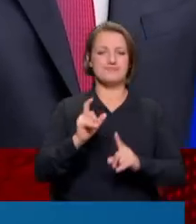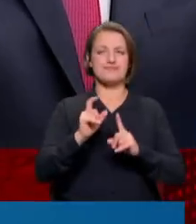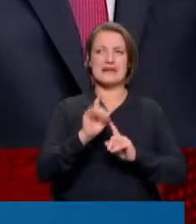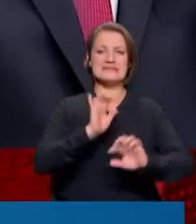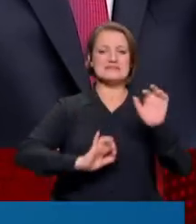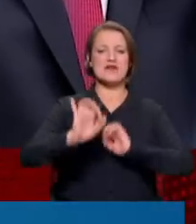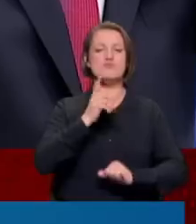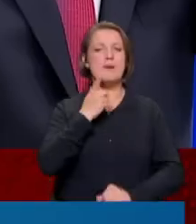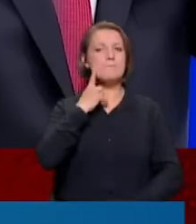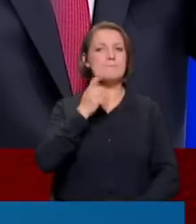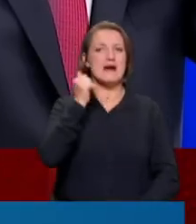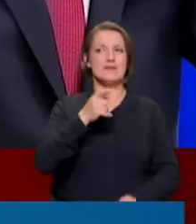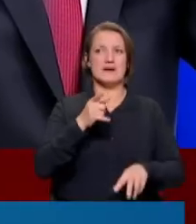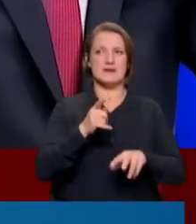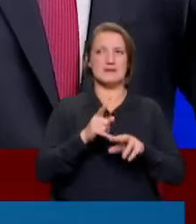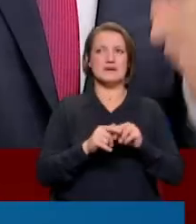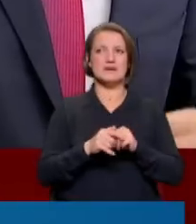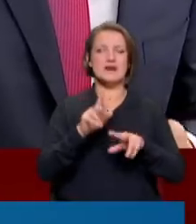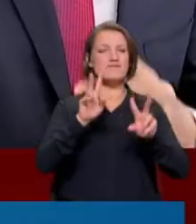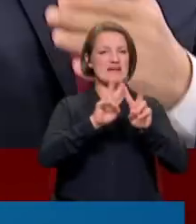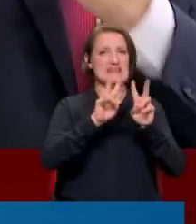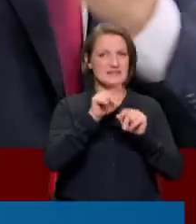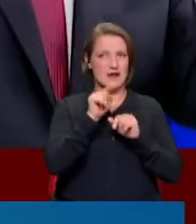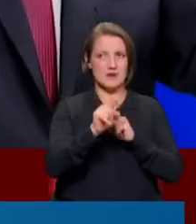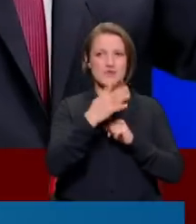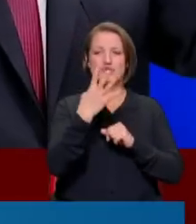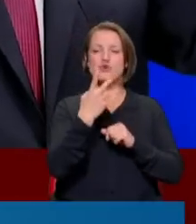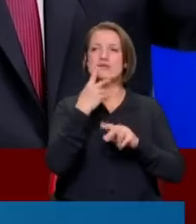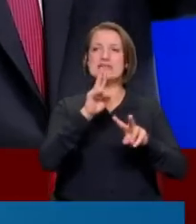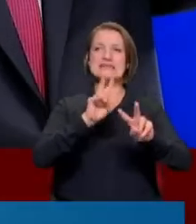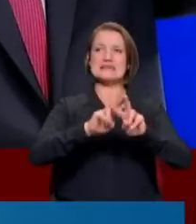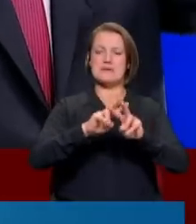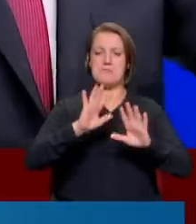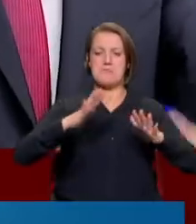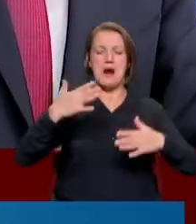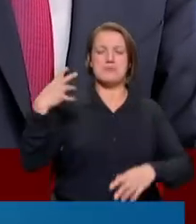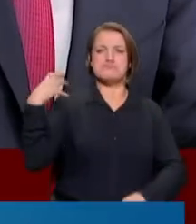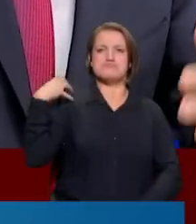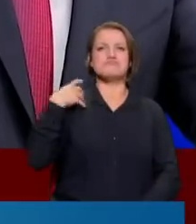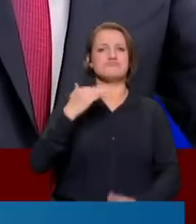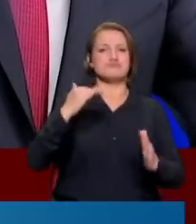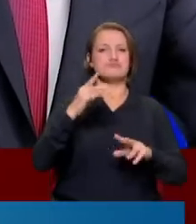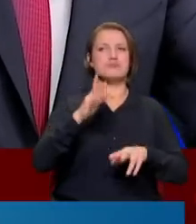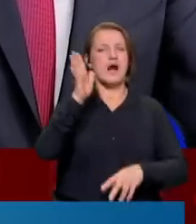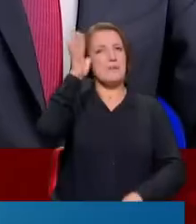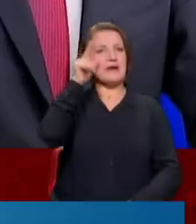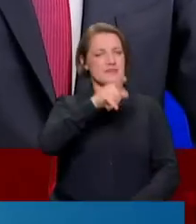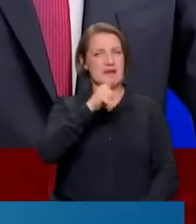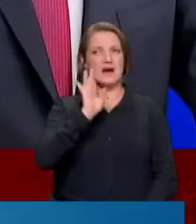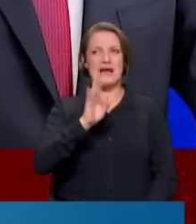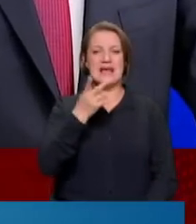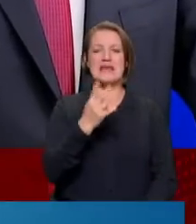savunma bakanını görür adı wes Clark bu wes Clark dört yıldızlı Yıldızı parlak bir General ABD'de sevilir